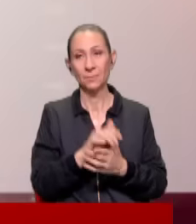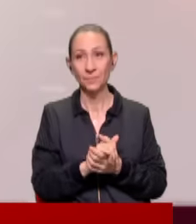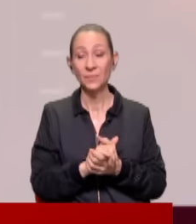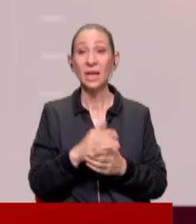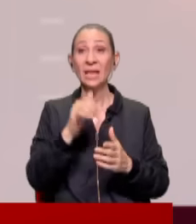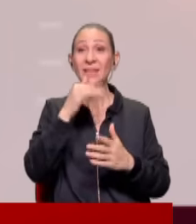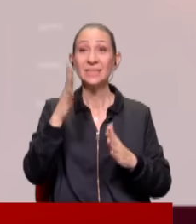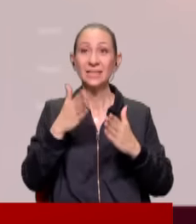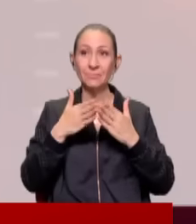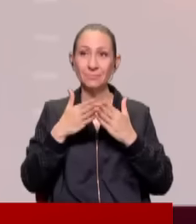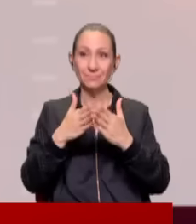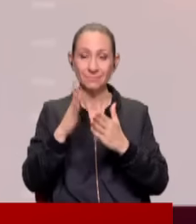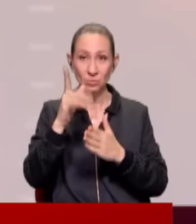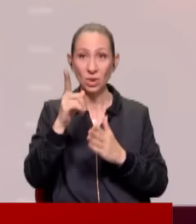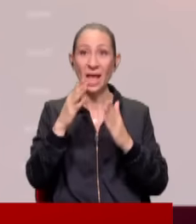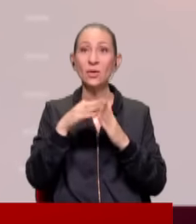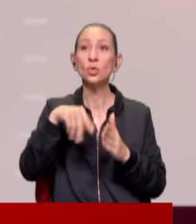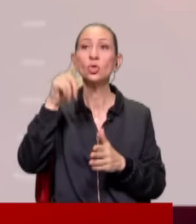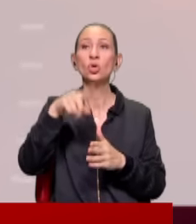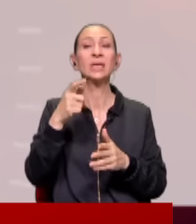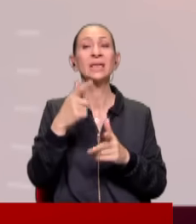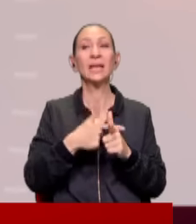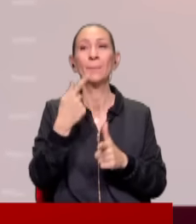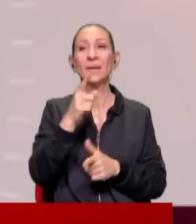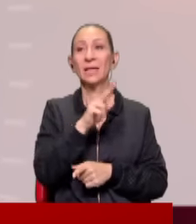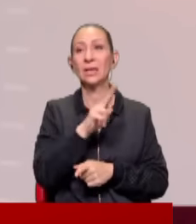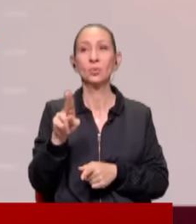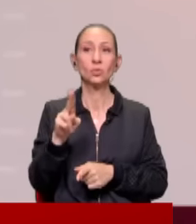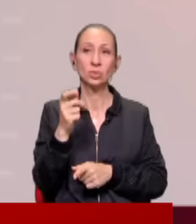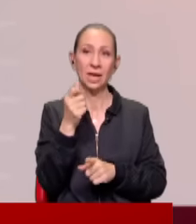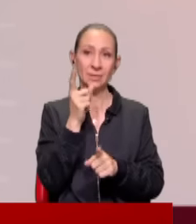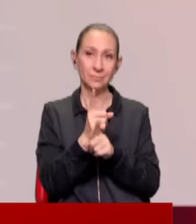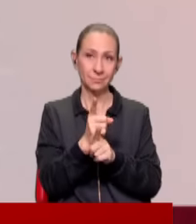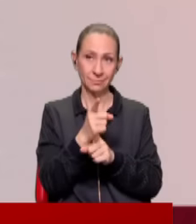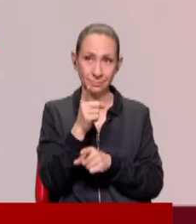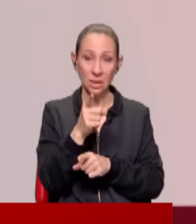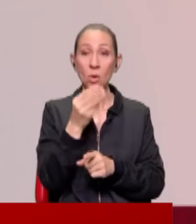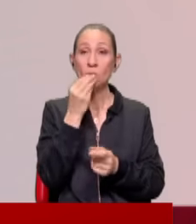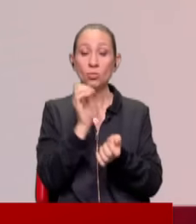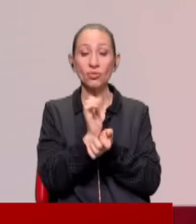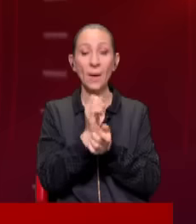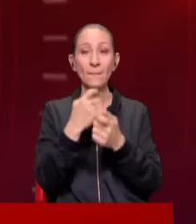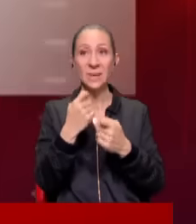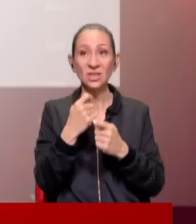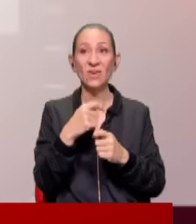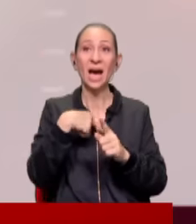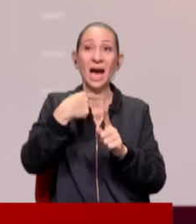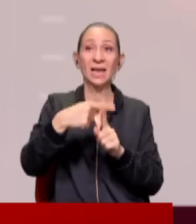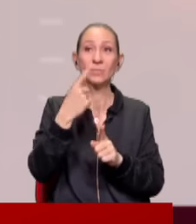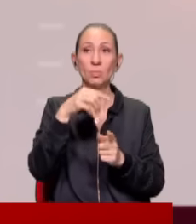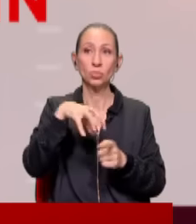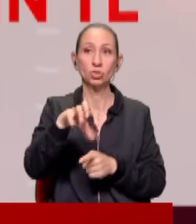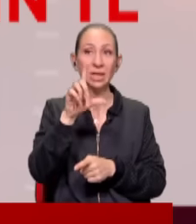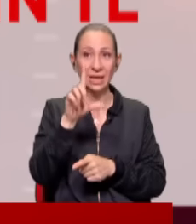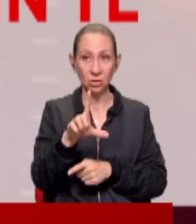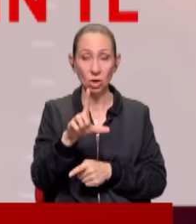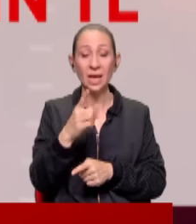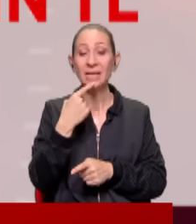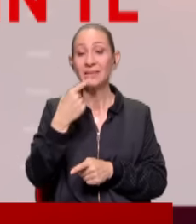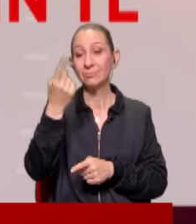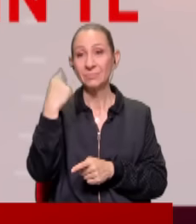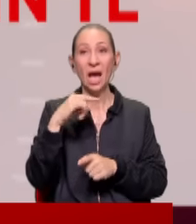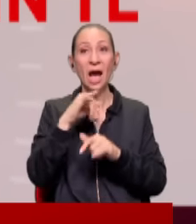Denize araçla gidilebilen bu evin günlük kirası 1700 liraya denk geliyor. Mutfak masrafı için de ayrı bir bütçe gerekiyor.